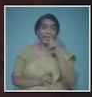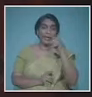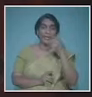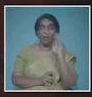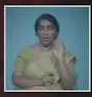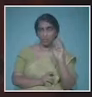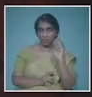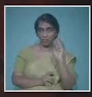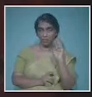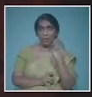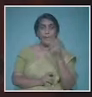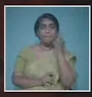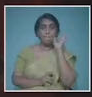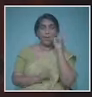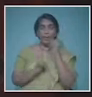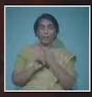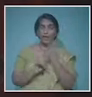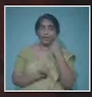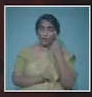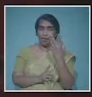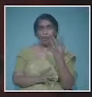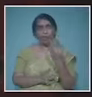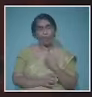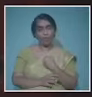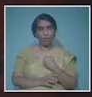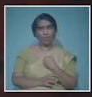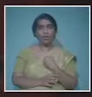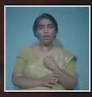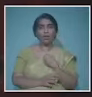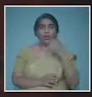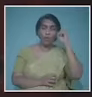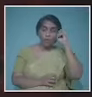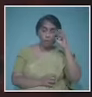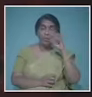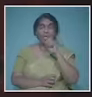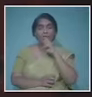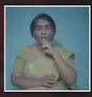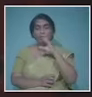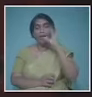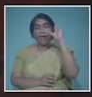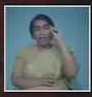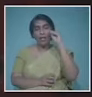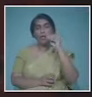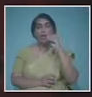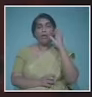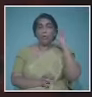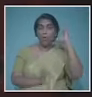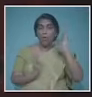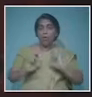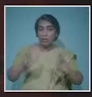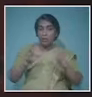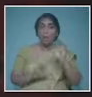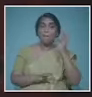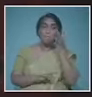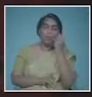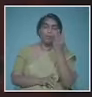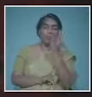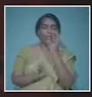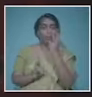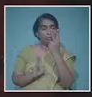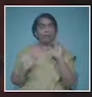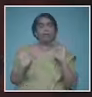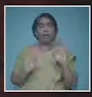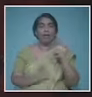140ක් ඕනේ. පරිප්පු කිලෝ එකක් ඕනේ තුන් වේලම පරිප්පුයි පොල් සම්බෝලයි බතුයි කන්නේ කියලා විතරක් හිතලා